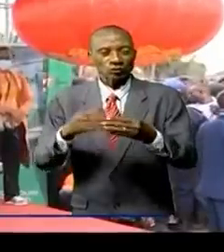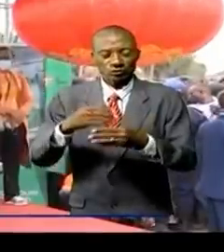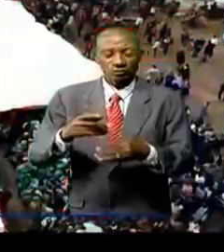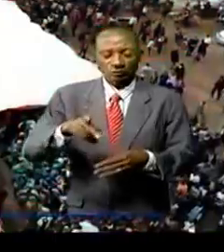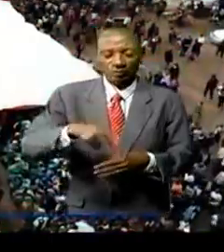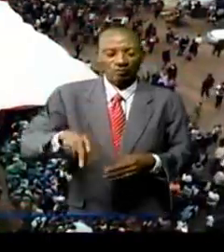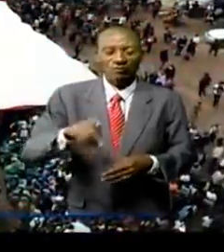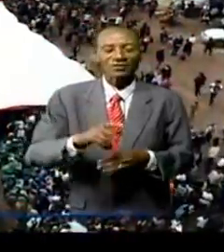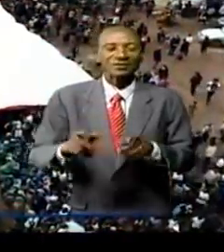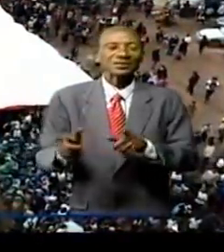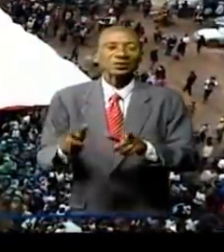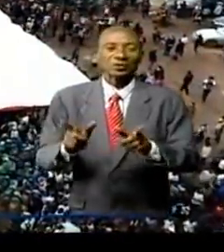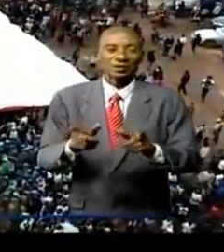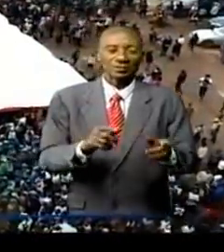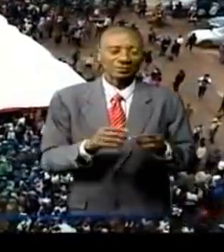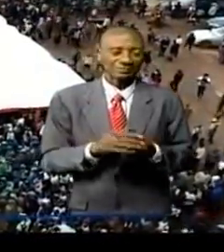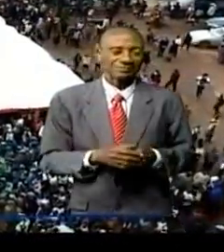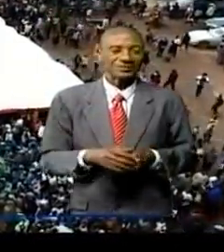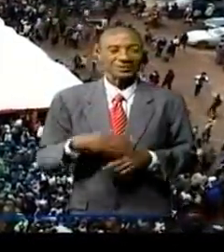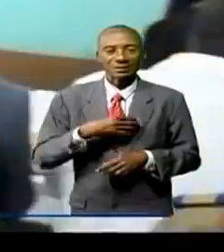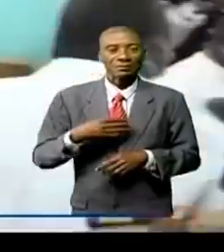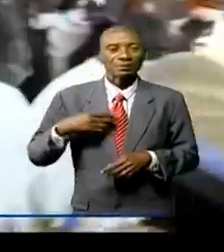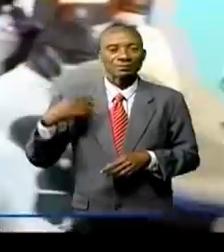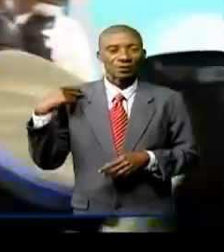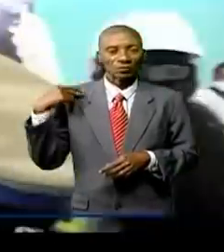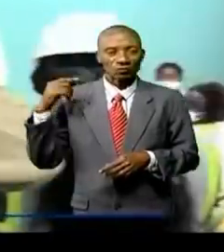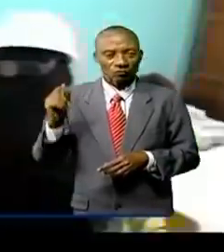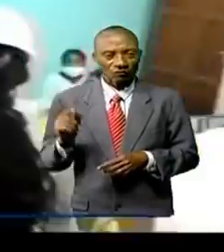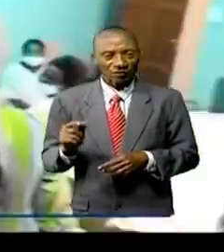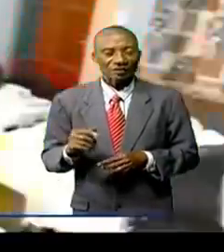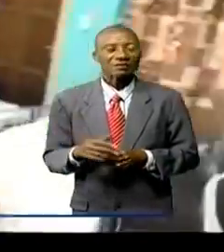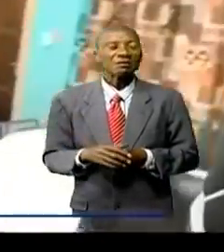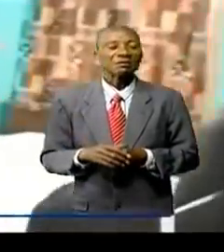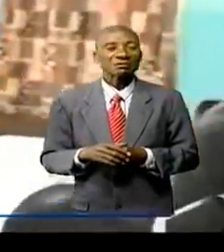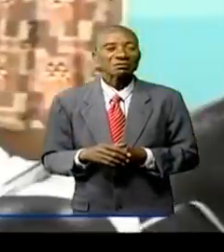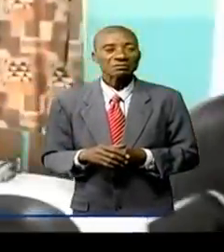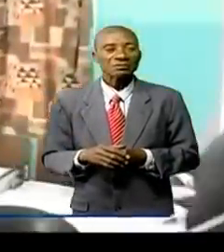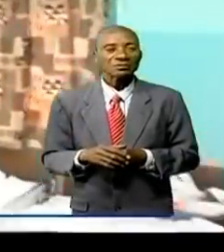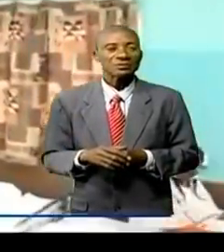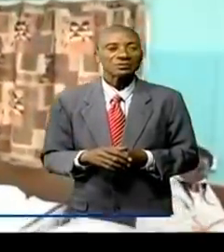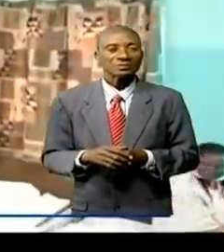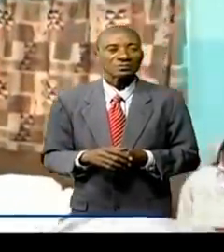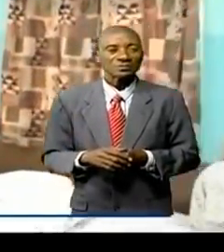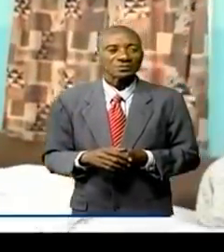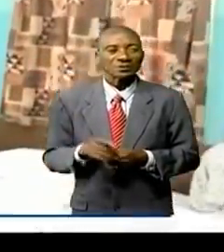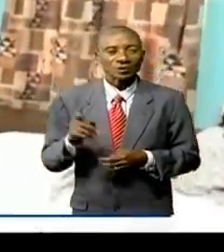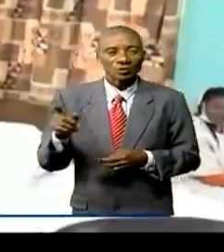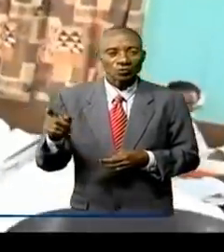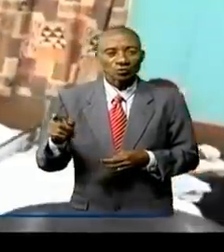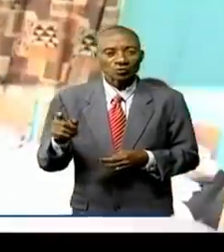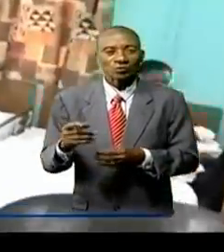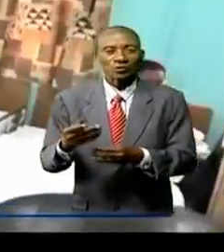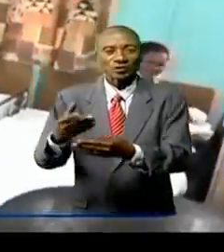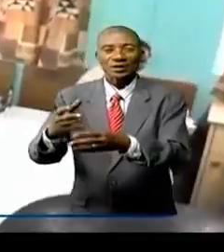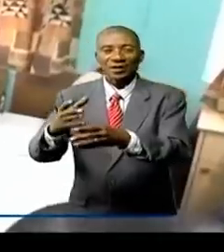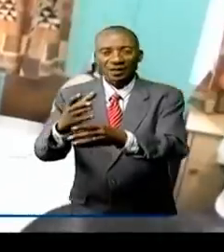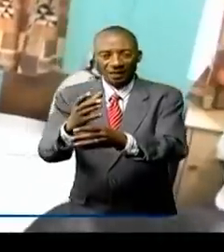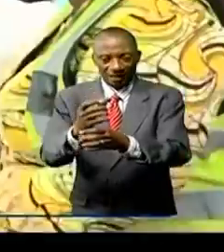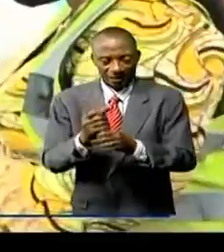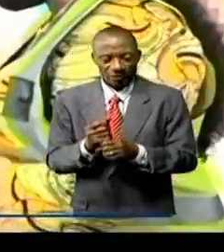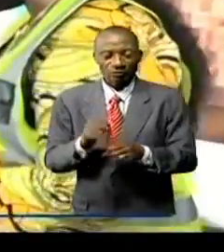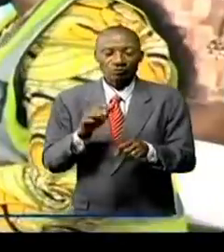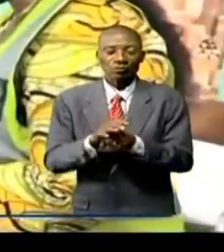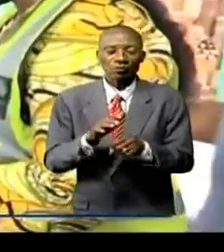Lualaba. L'autorité provinciale a reçu pour la zone des santé des Fungurume de la part de TIFM un lot important de